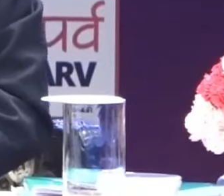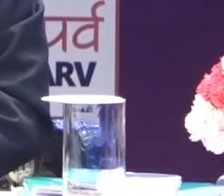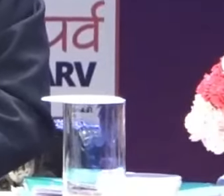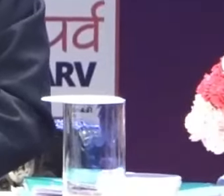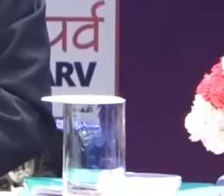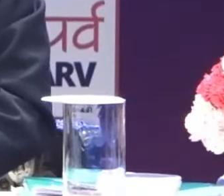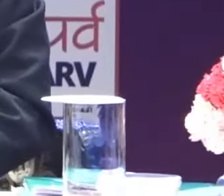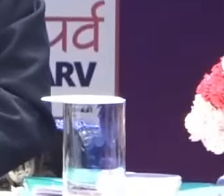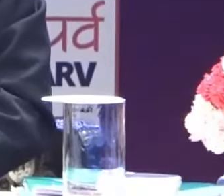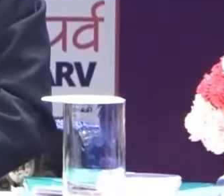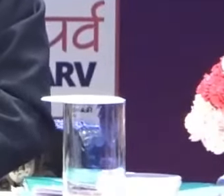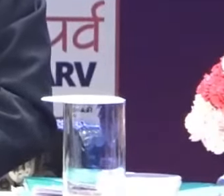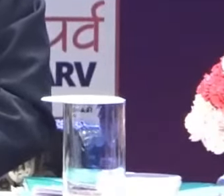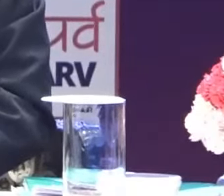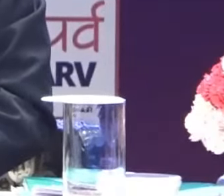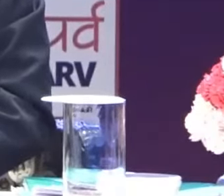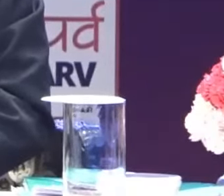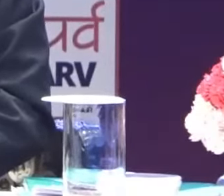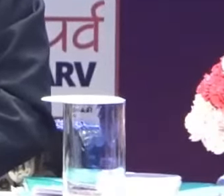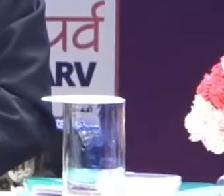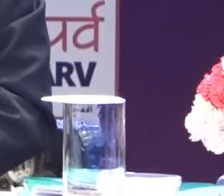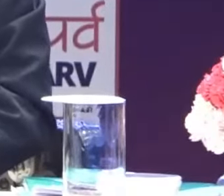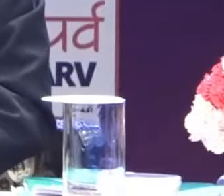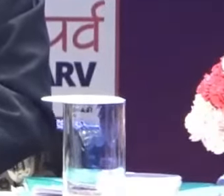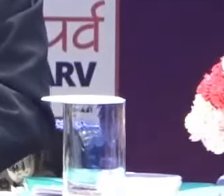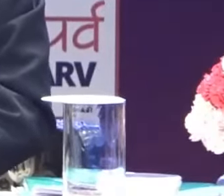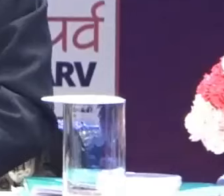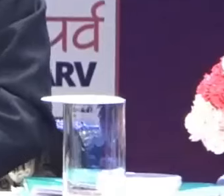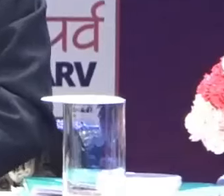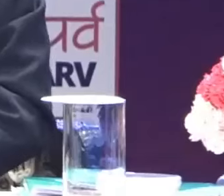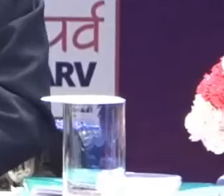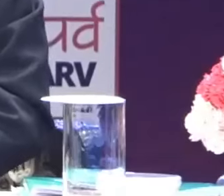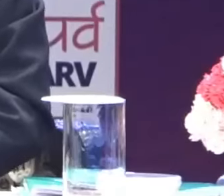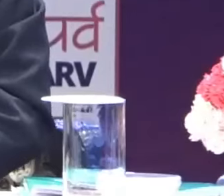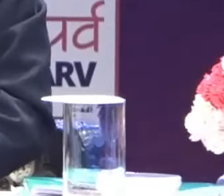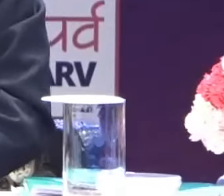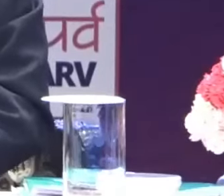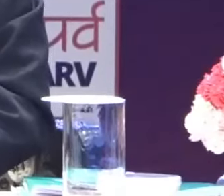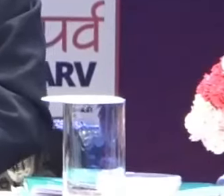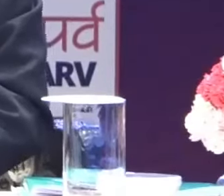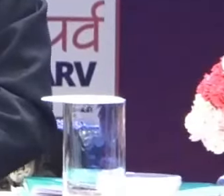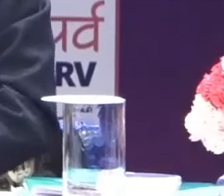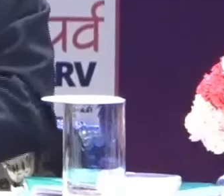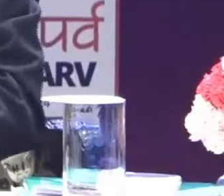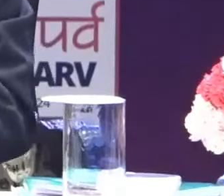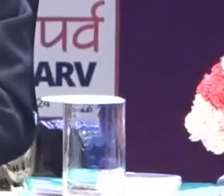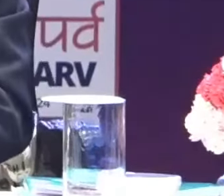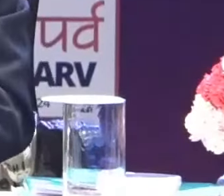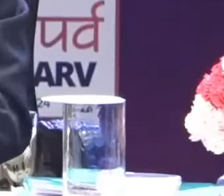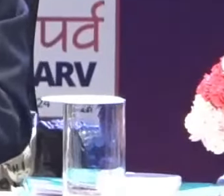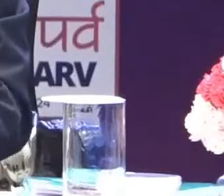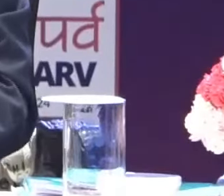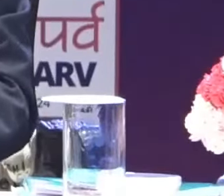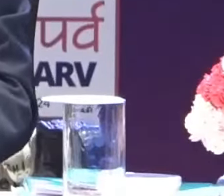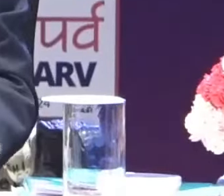हुआ, कैसा रहा, आपको रिपोर्ट करेंगे. और काउंटिंग के बारे में जितनी बातें हैं, उसकी प्रिपेयर्डनेस क्या है, उसके बारे में भी बात